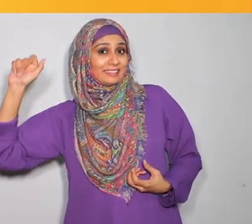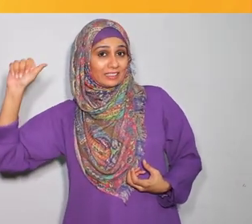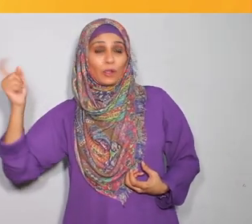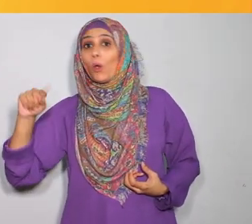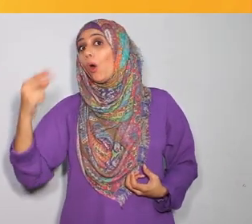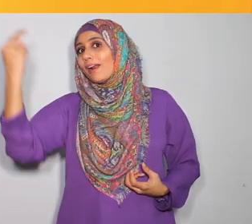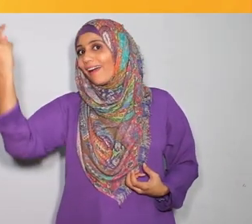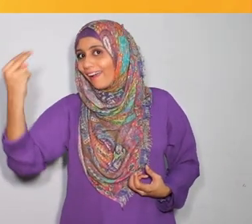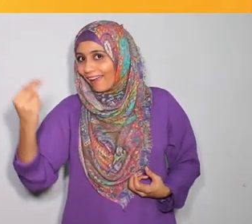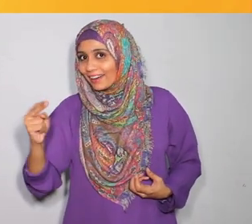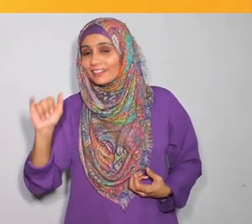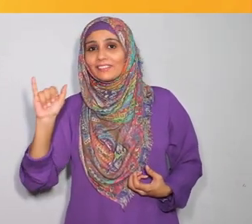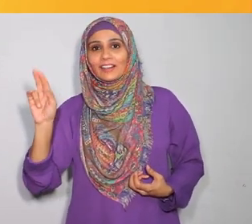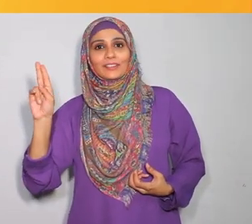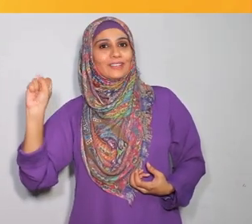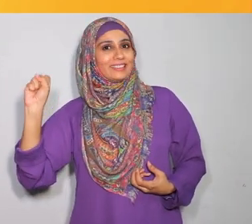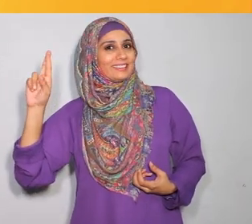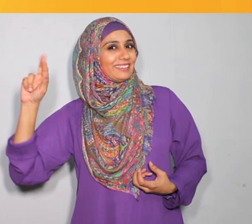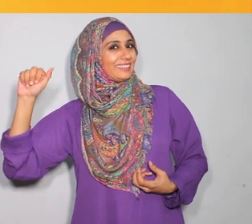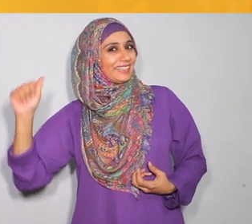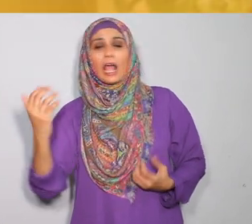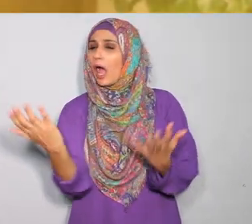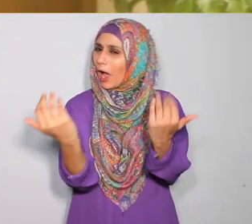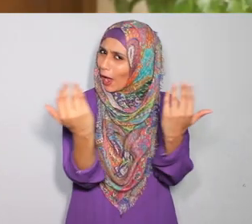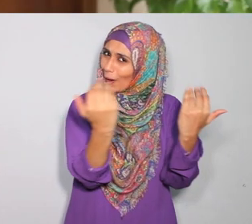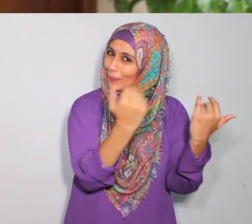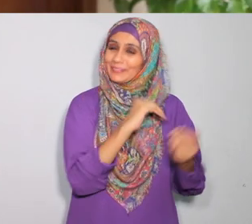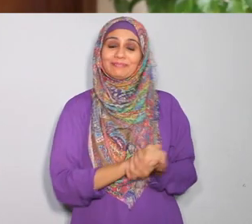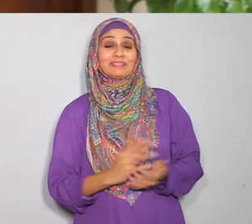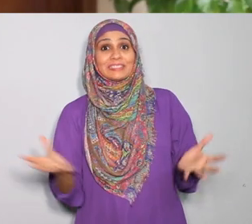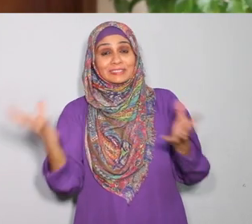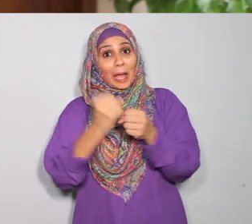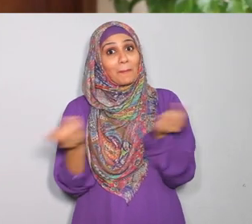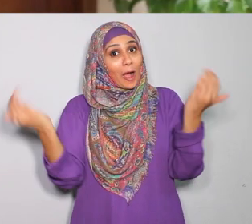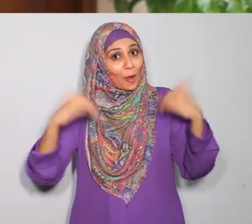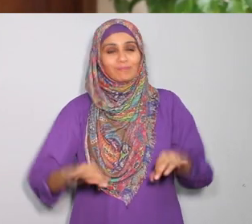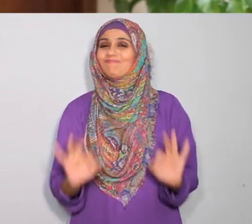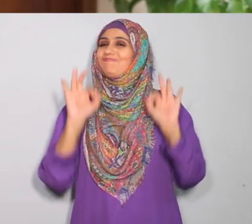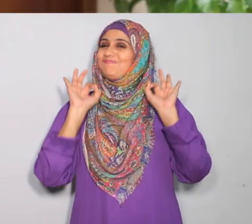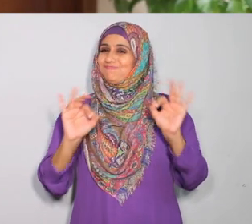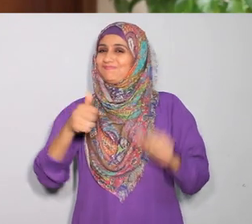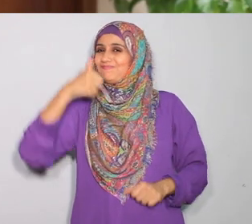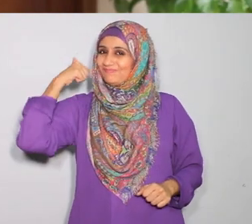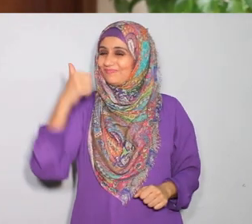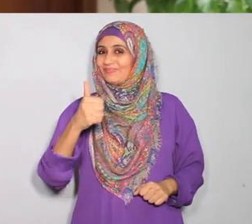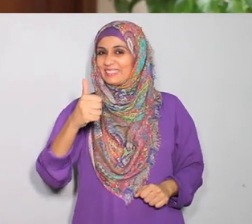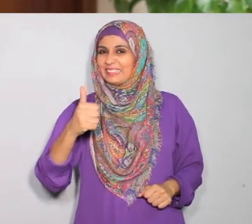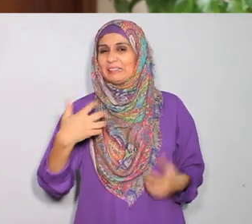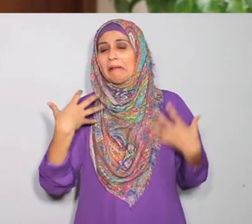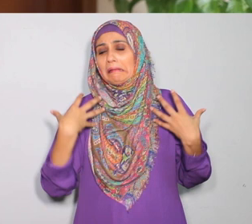मुसव्विर आएं यशराज नेहरा आ जाओ भैया झाला आ गए सब बहुत अच्छा सोर्स